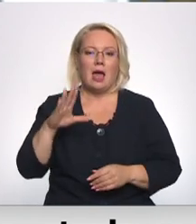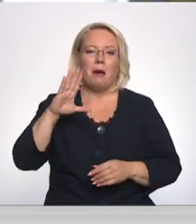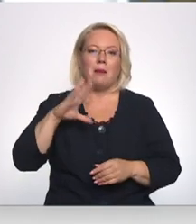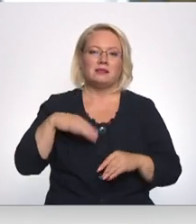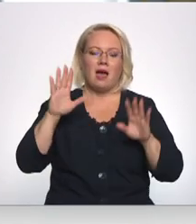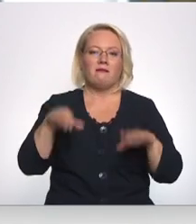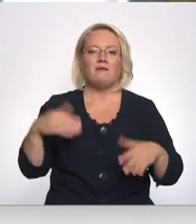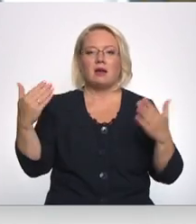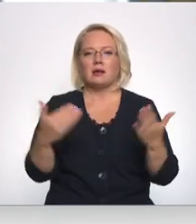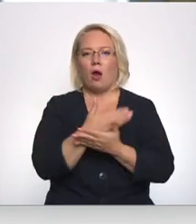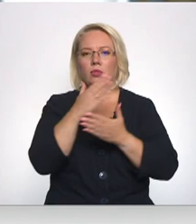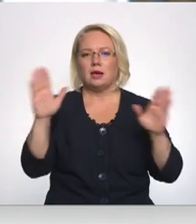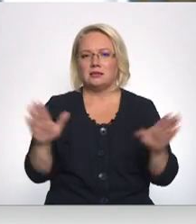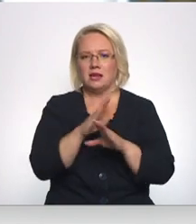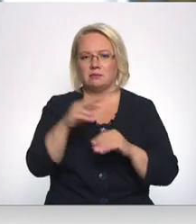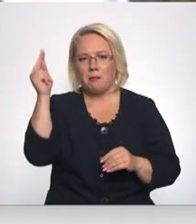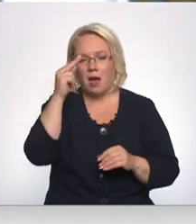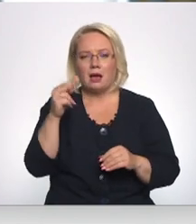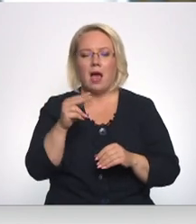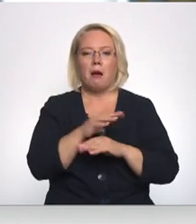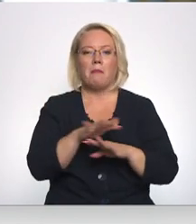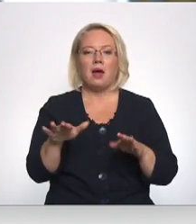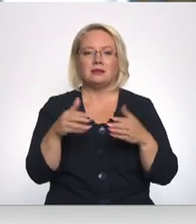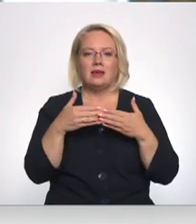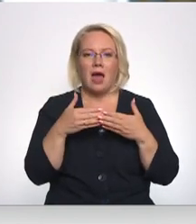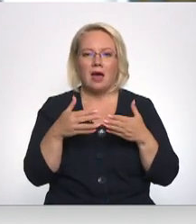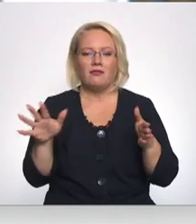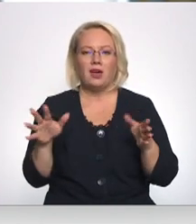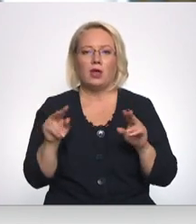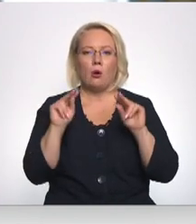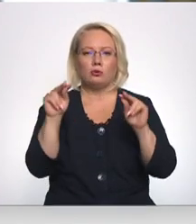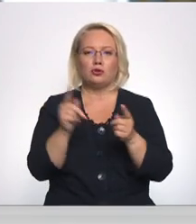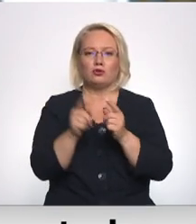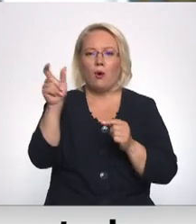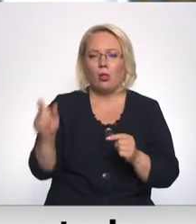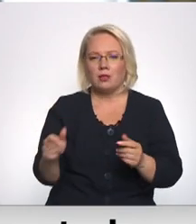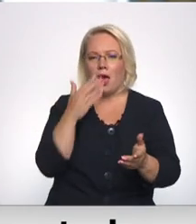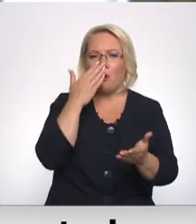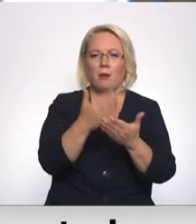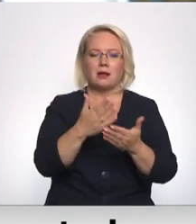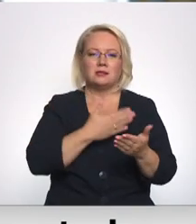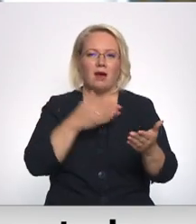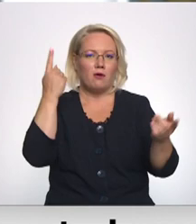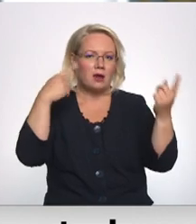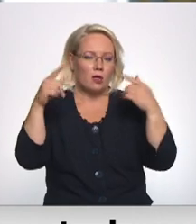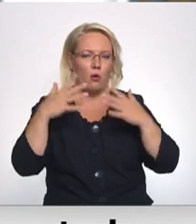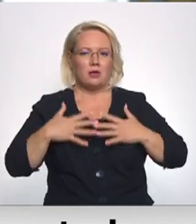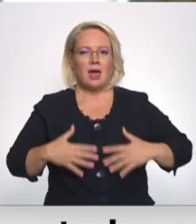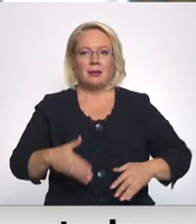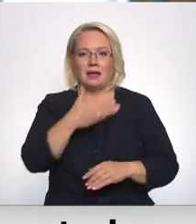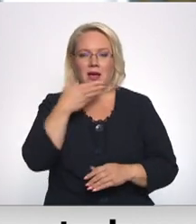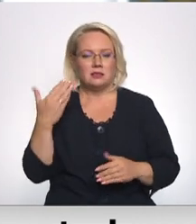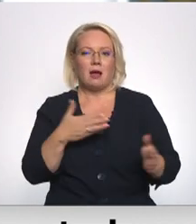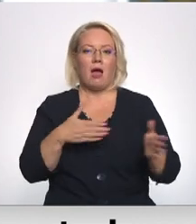ir atvēries un uzticējies skolotājam un atvērs savu radošumu un iesildīs savu ķermeni. Viņš ir